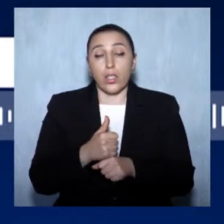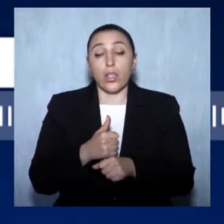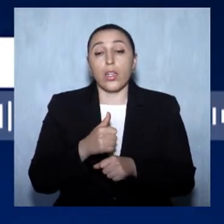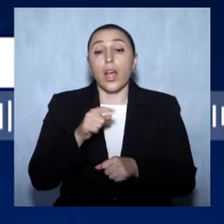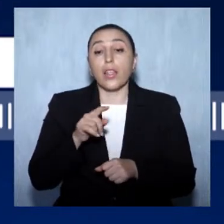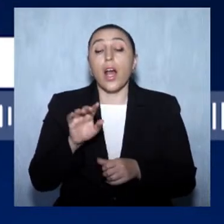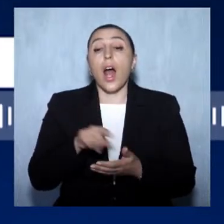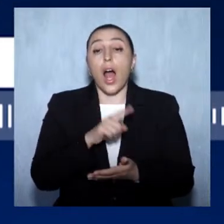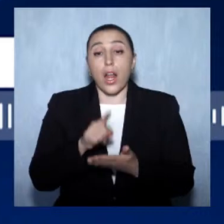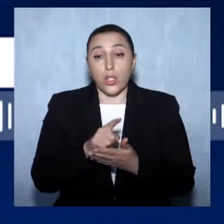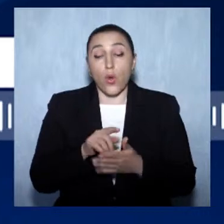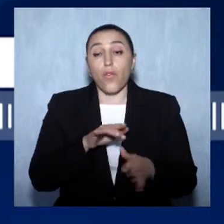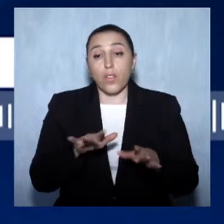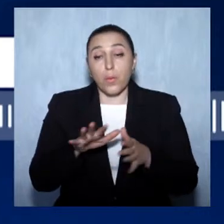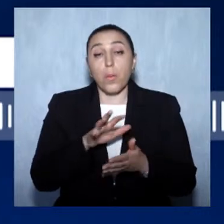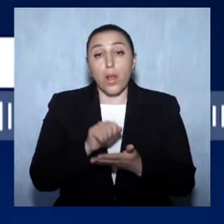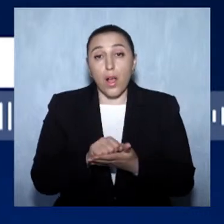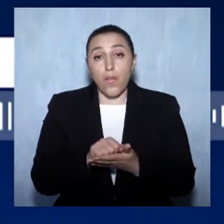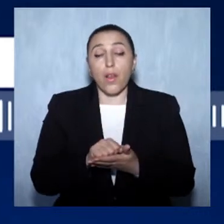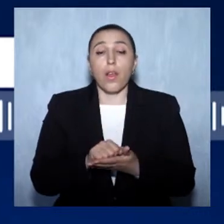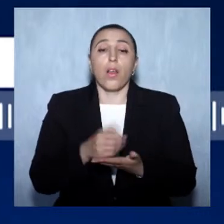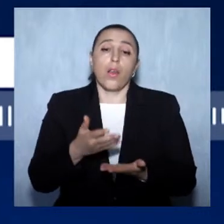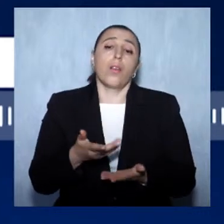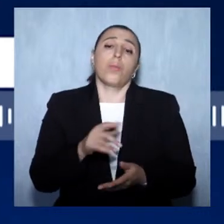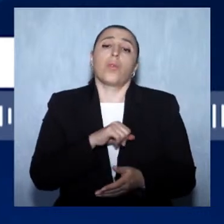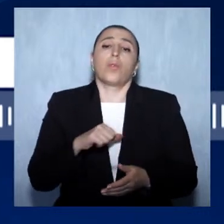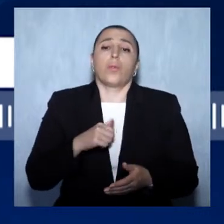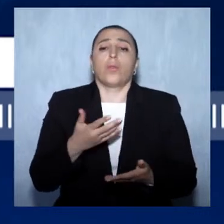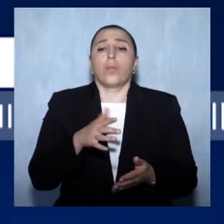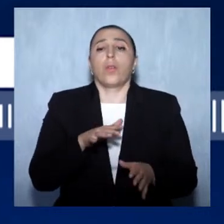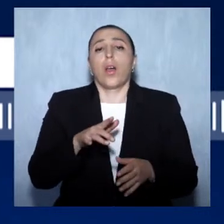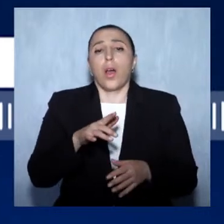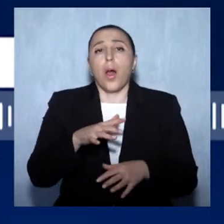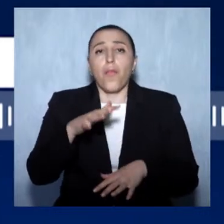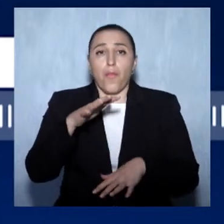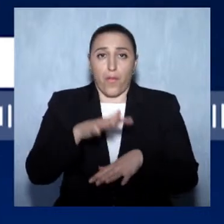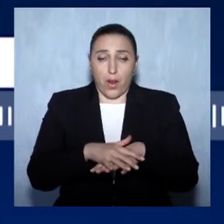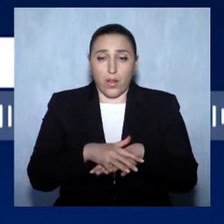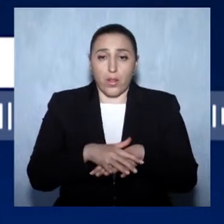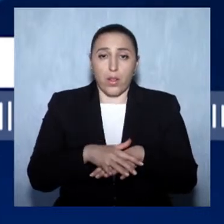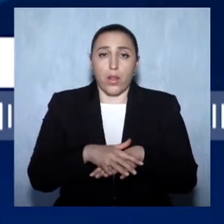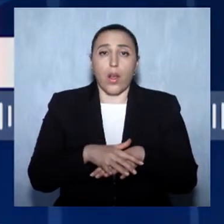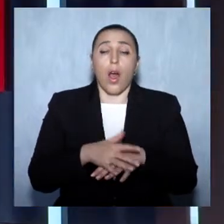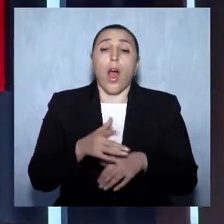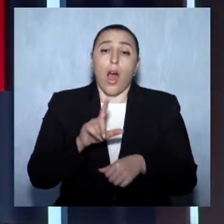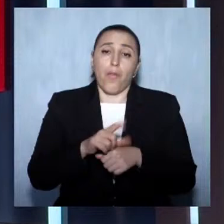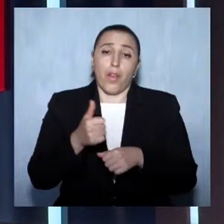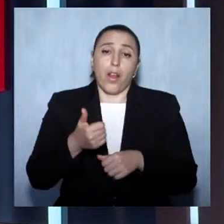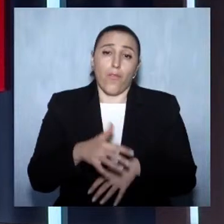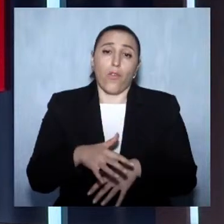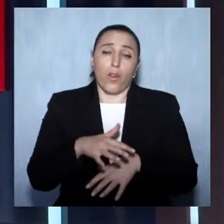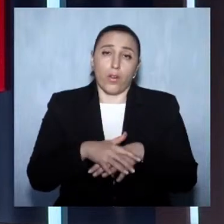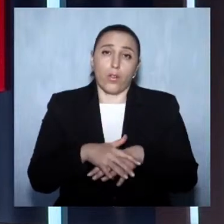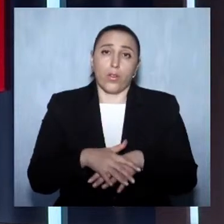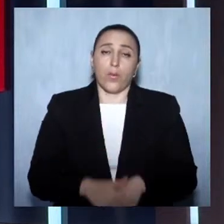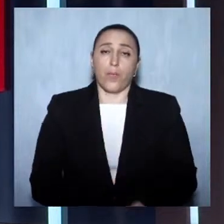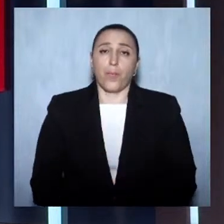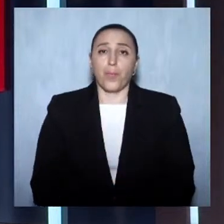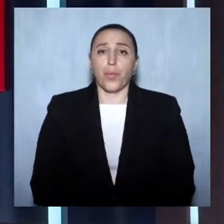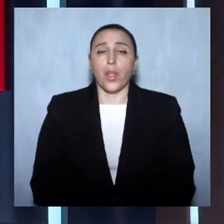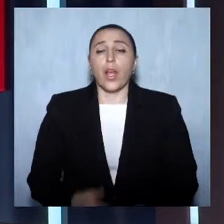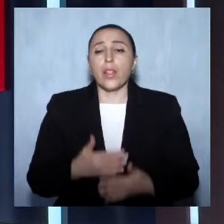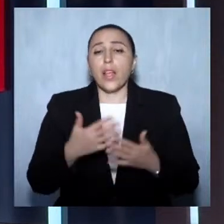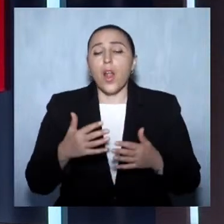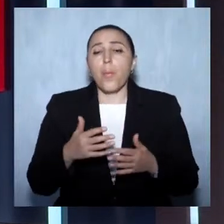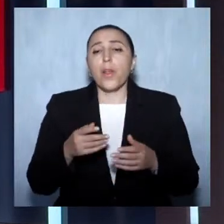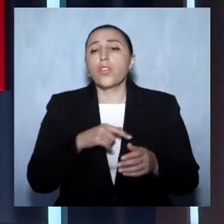պահին, այդպես է ստացվել, այդպես է ստացվել։ Արձակուրդում եմ վարչապետ։ Ավելի լավ։ Մի շարք գործեր են